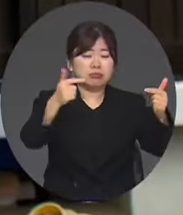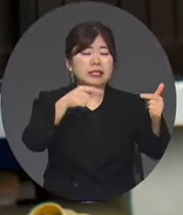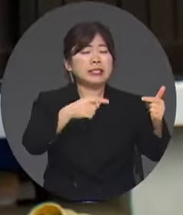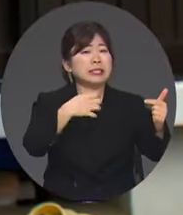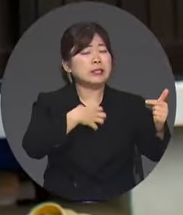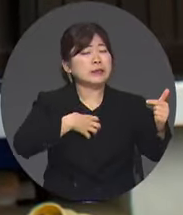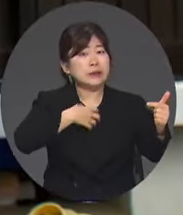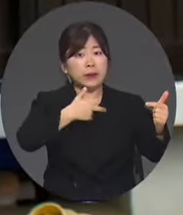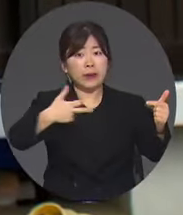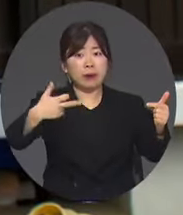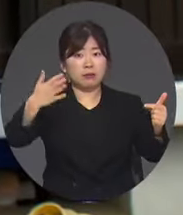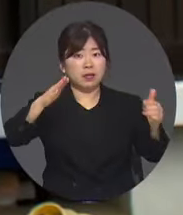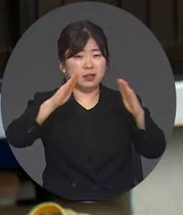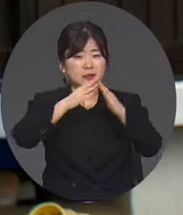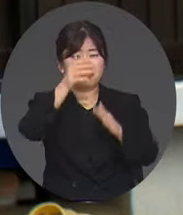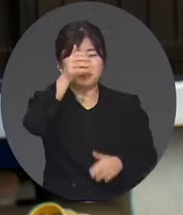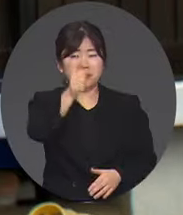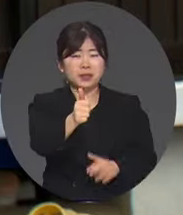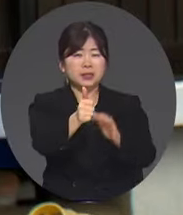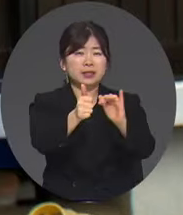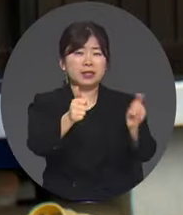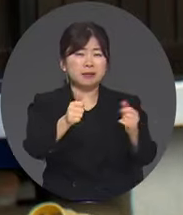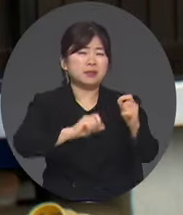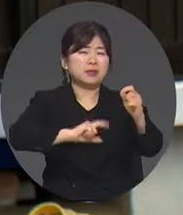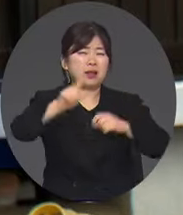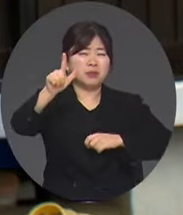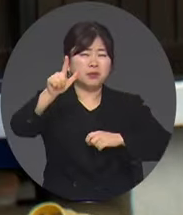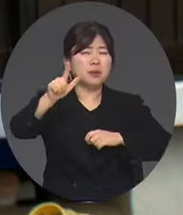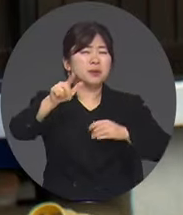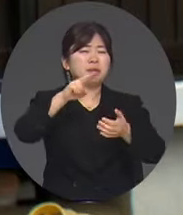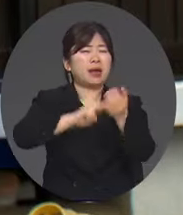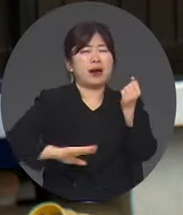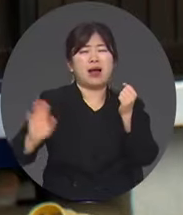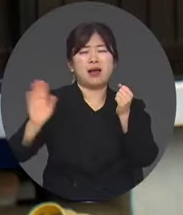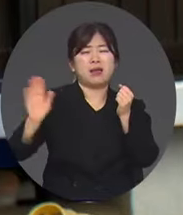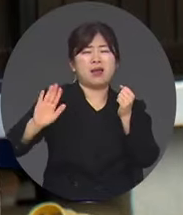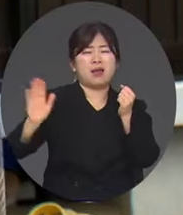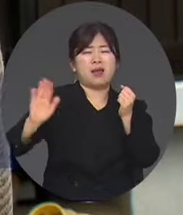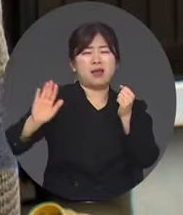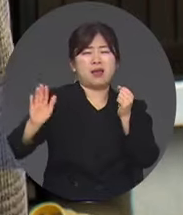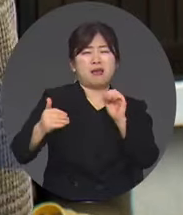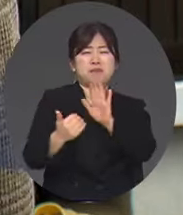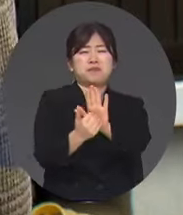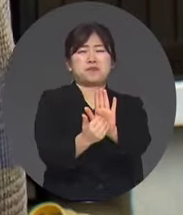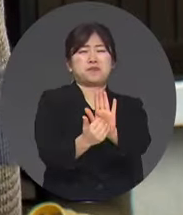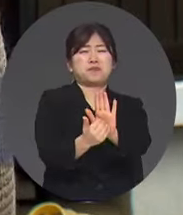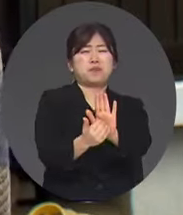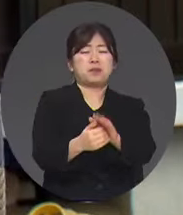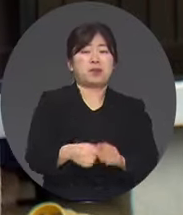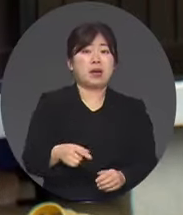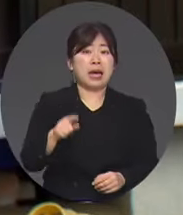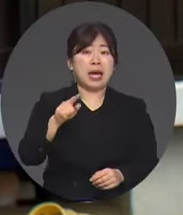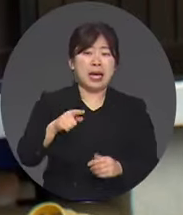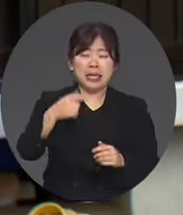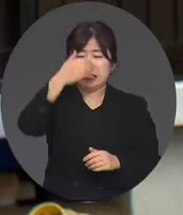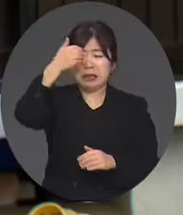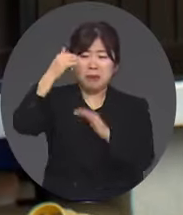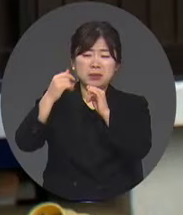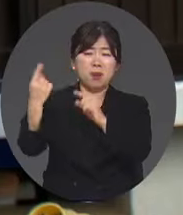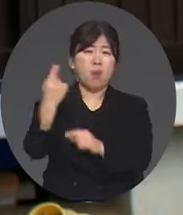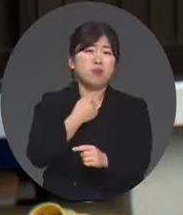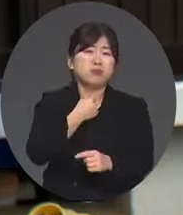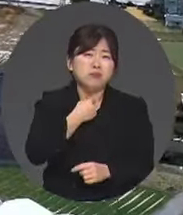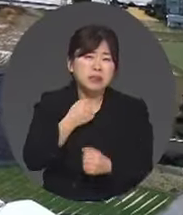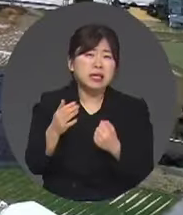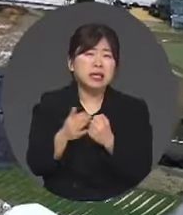그런데 집주인분들께서 매매를 꺼려 하는 경우가 많습니다. 청년 인구들이 많이 유입이 될 수 있도록